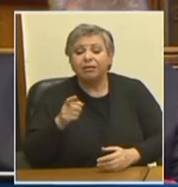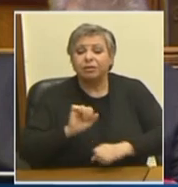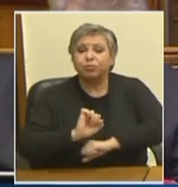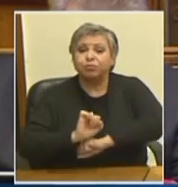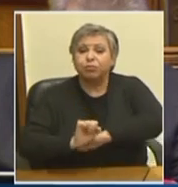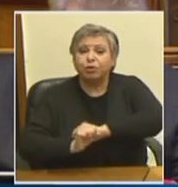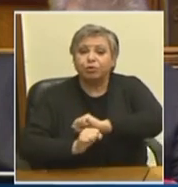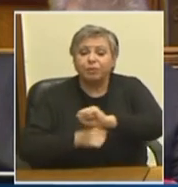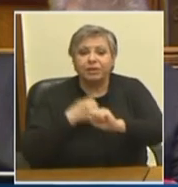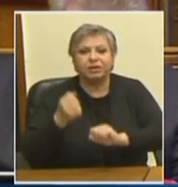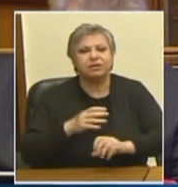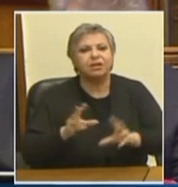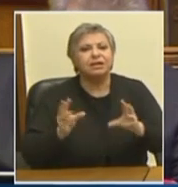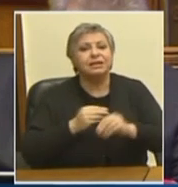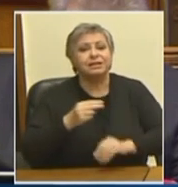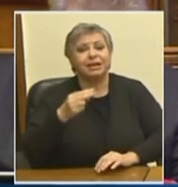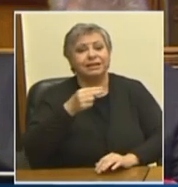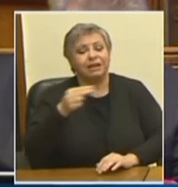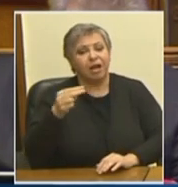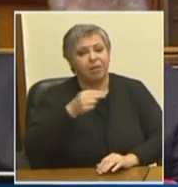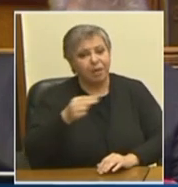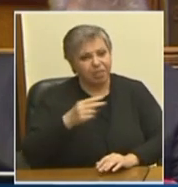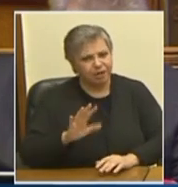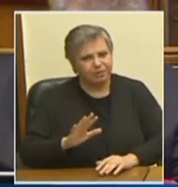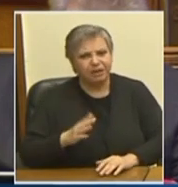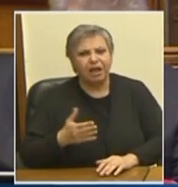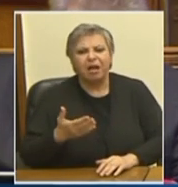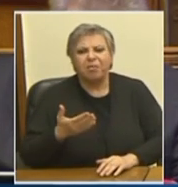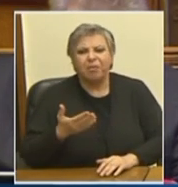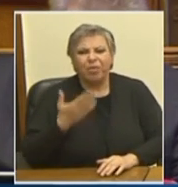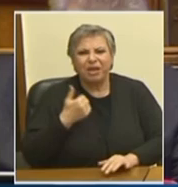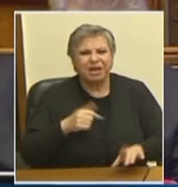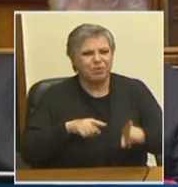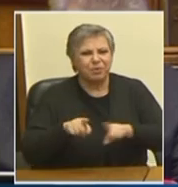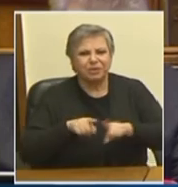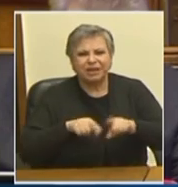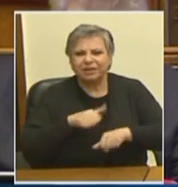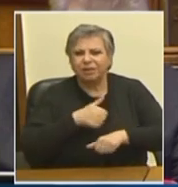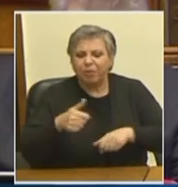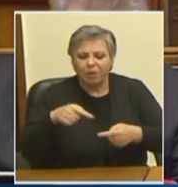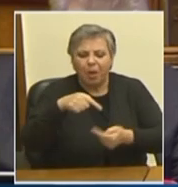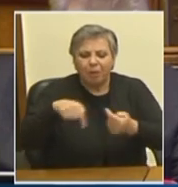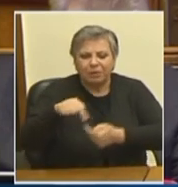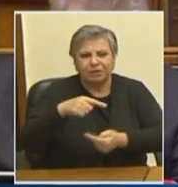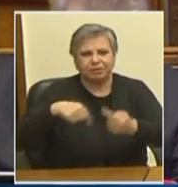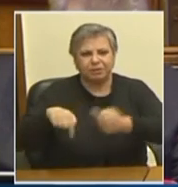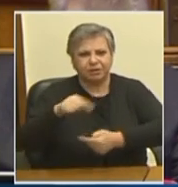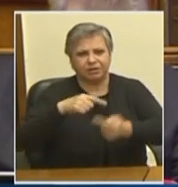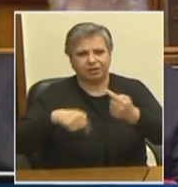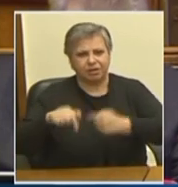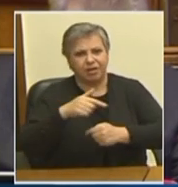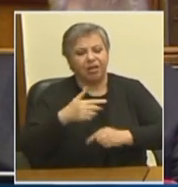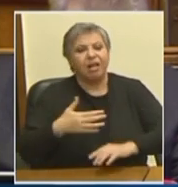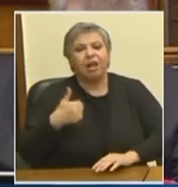για θέματα που υπερβαίνουν την τρέχουσα αντιπαράθεση να μην δημαγωγείτε ασύστολα προς άγραν ορισμένων